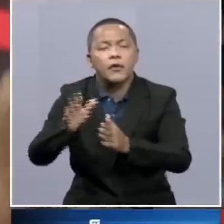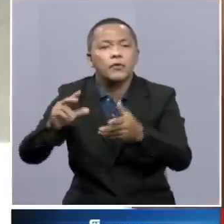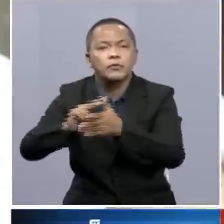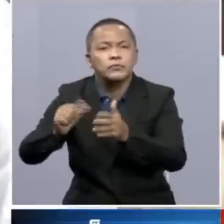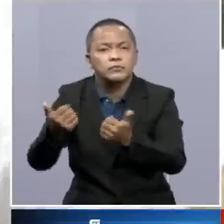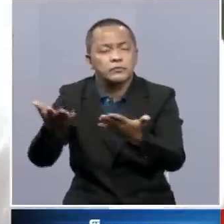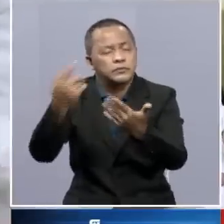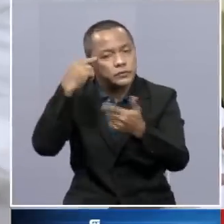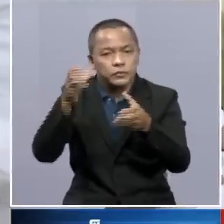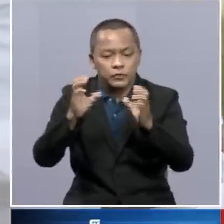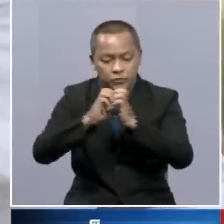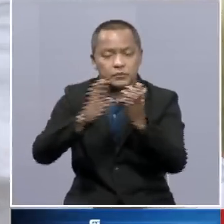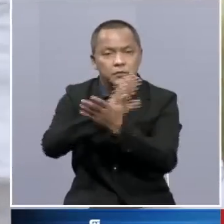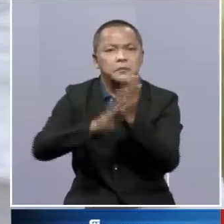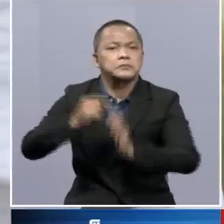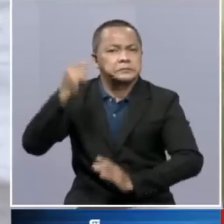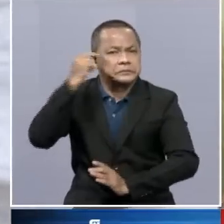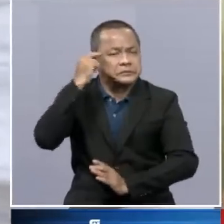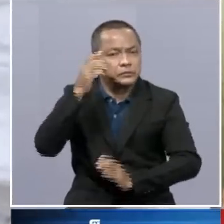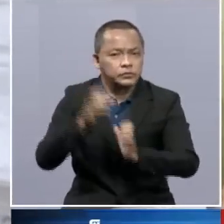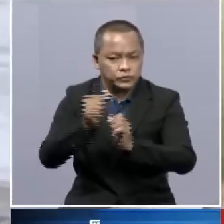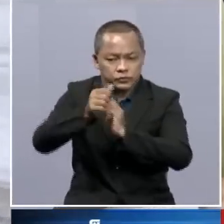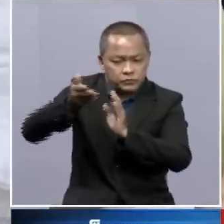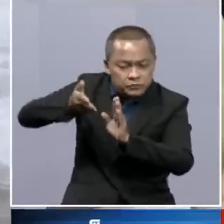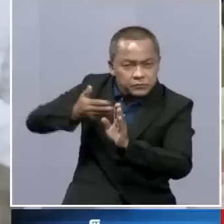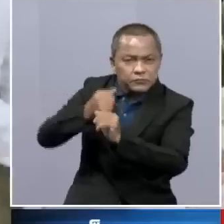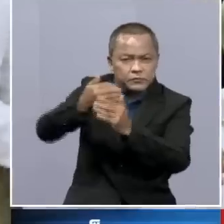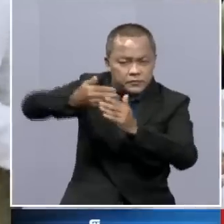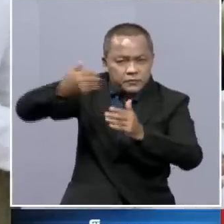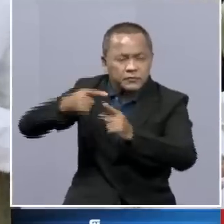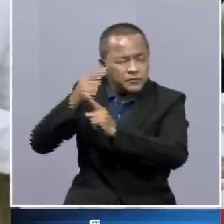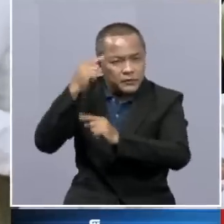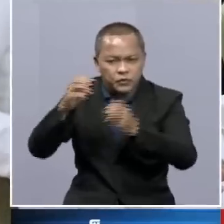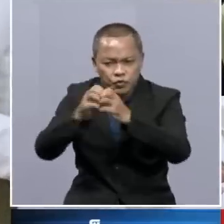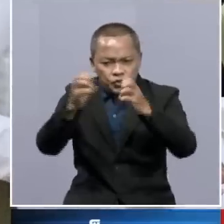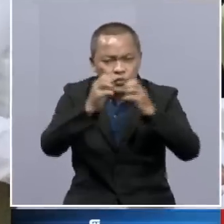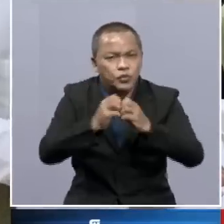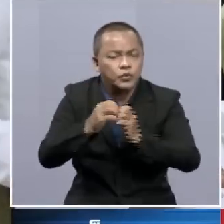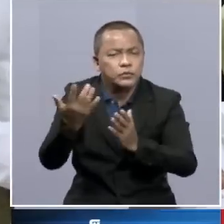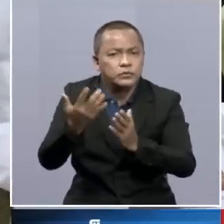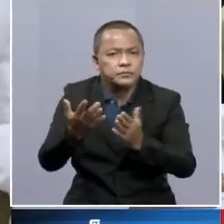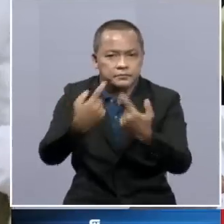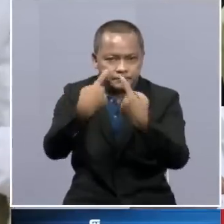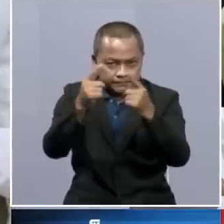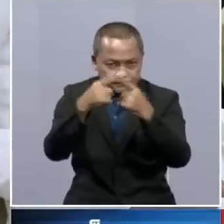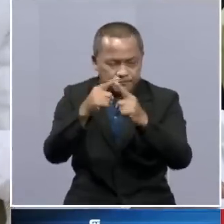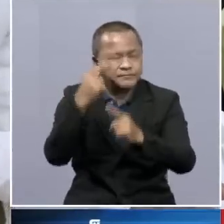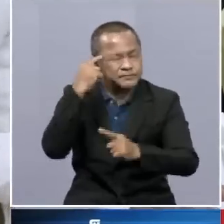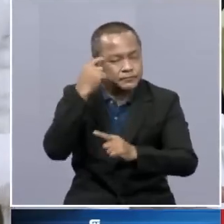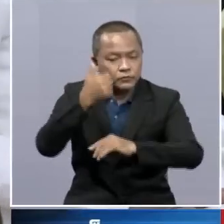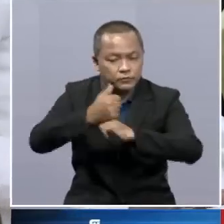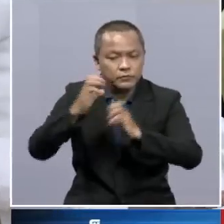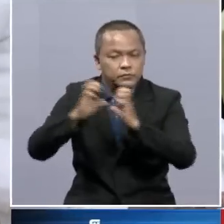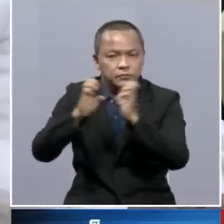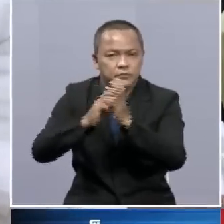นที่บิ๊กภูมิใจไทยเขาเชื่อว่าเป็นผู้อยู่เบื้องหลังทำให้เกิดความปั่นป่วนในครั้งนี้แต่เสี่ยหนูอาจจะไม่ได้เ